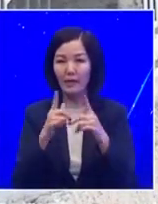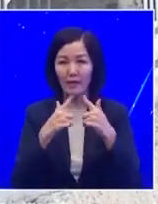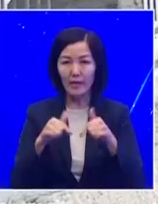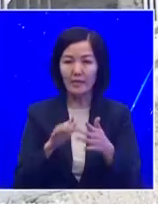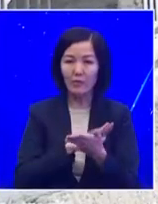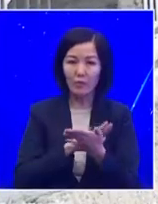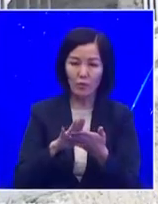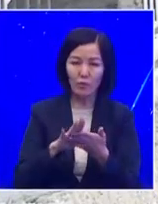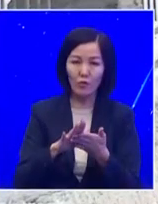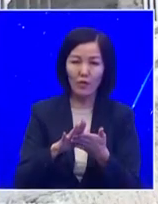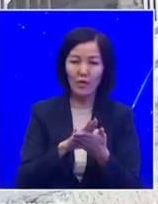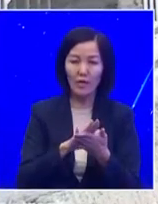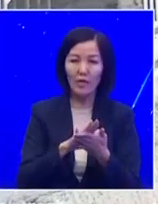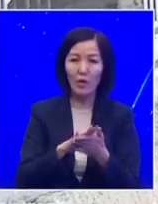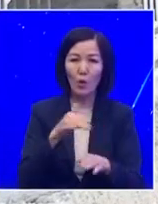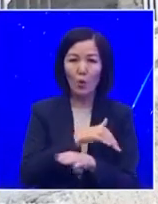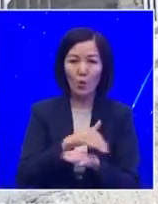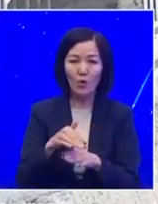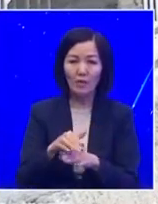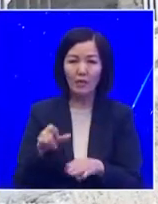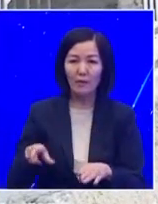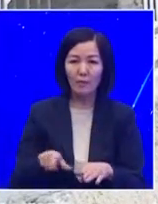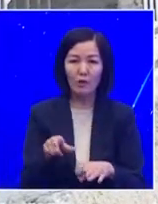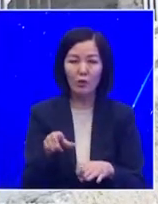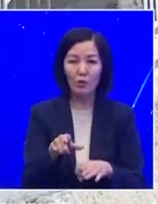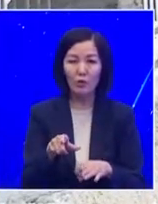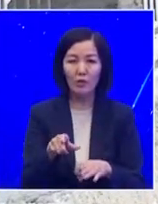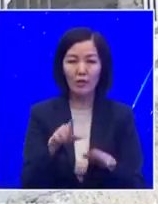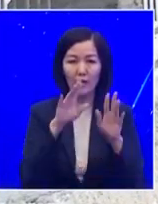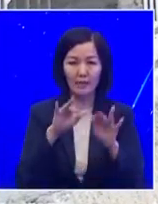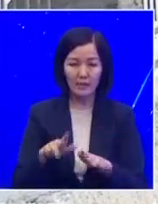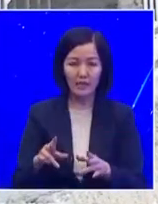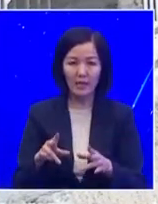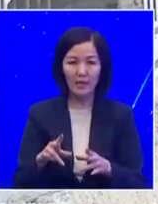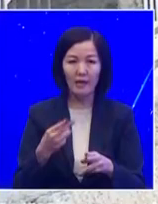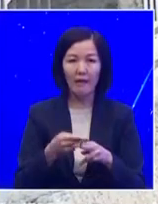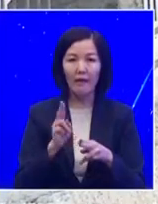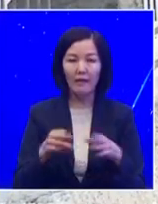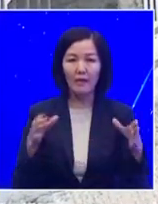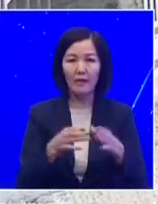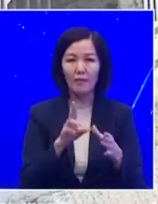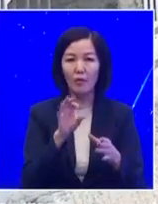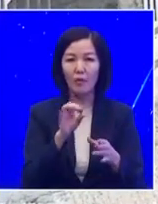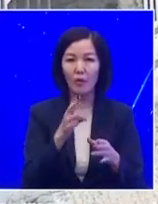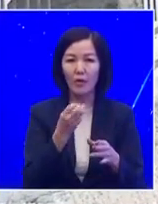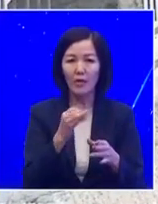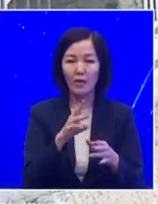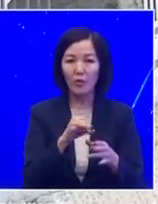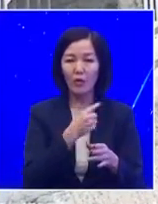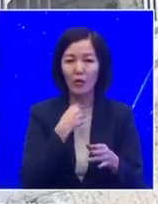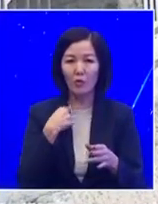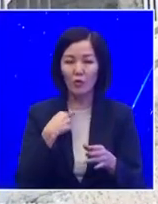по уборке, очистке улиц и пешеходных тротуаров от снега. Это такие компании, как Коркиту, Талдыкурган,